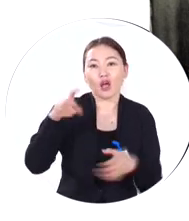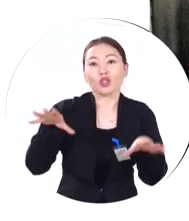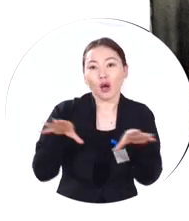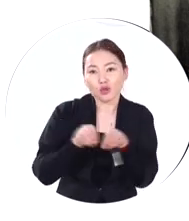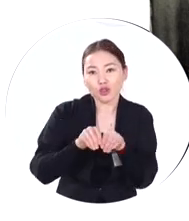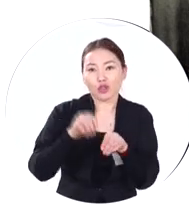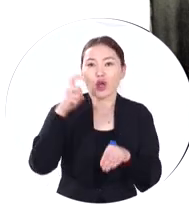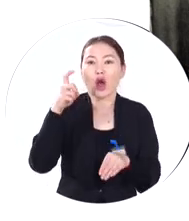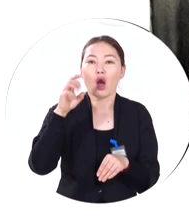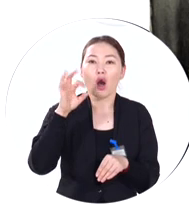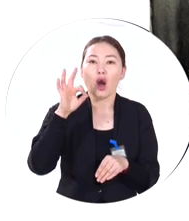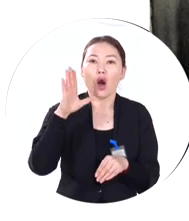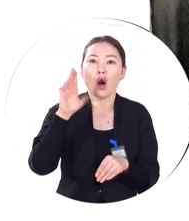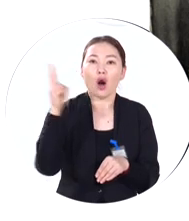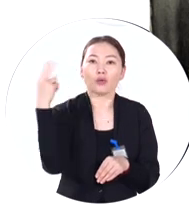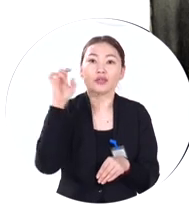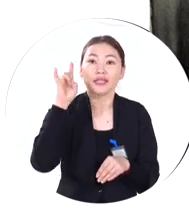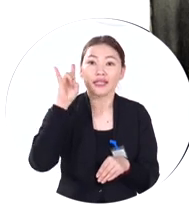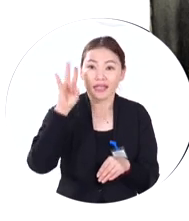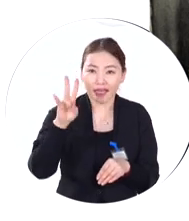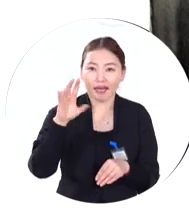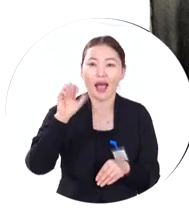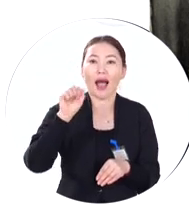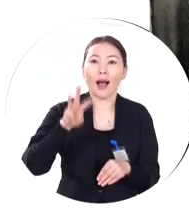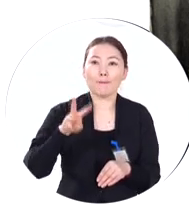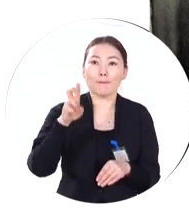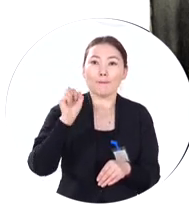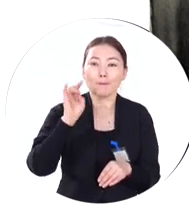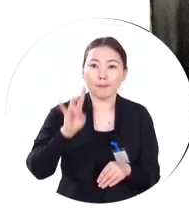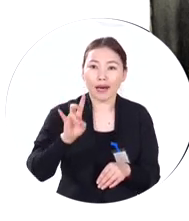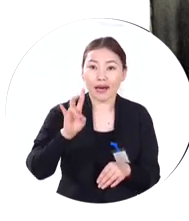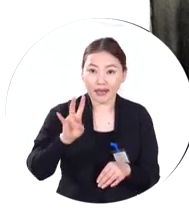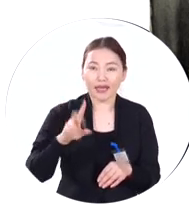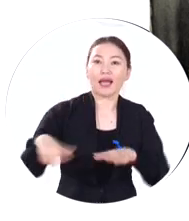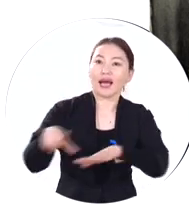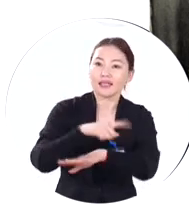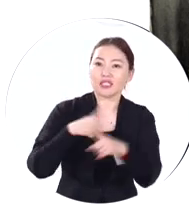ховдын сайд, ховдын хуубын сайд гэх зэргээр нэрлэдэг байна.